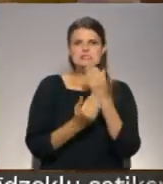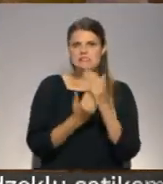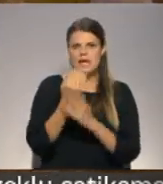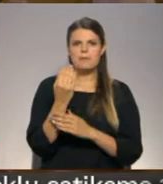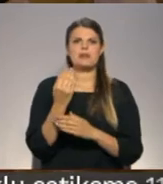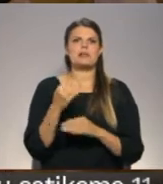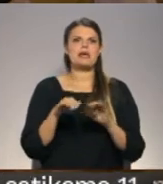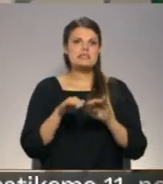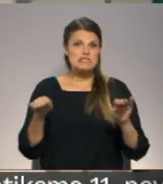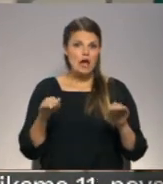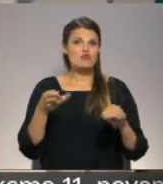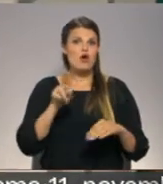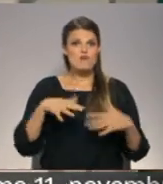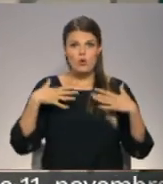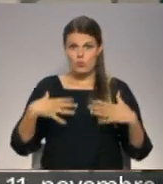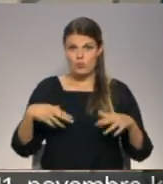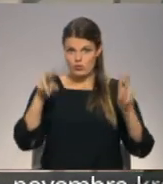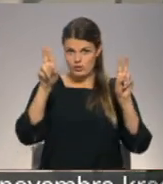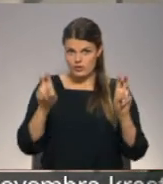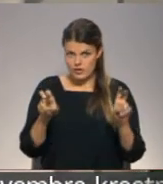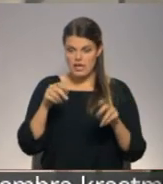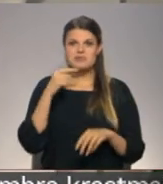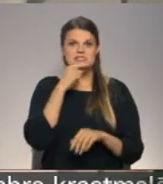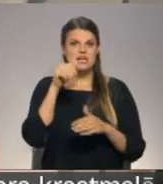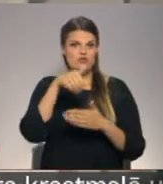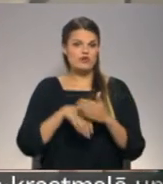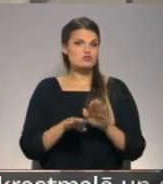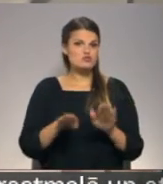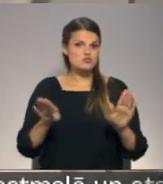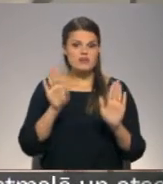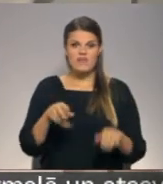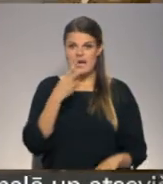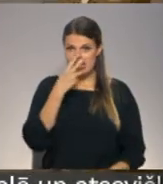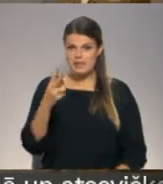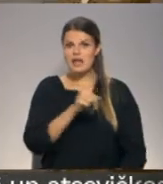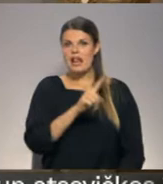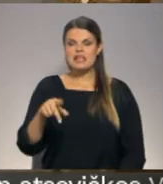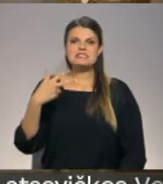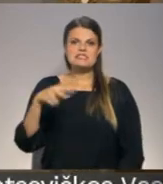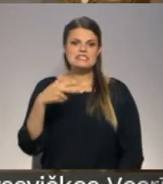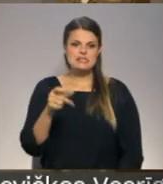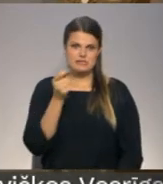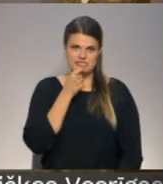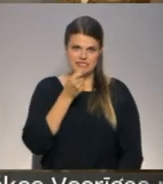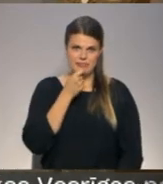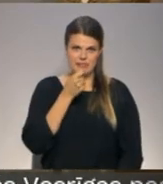skatuve. Izstāde Skatuvi un tērps Cēsu vēstures mākslas muzejā būs apskatāma līdz 30. septembrim.